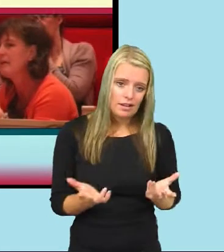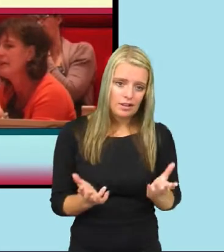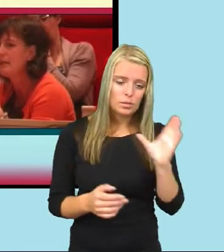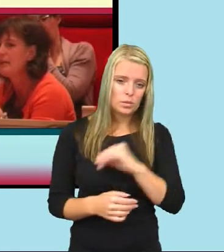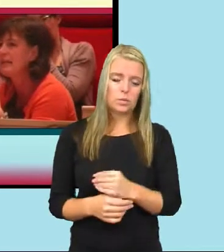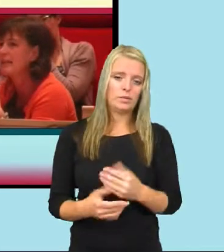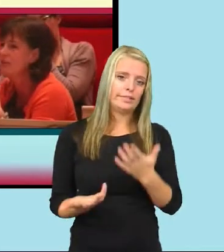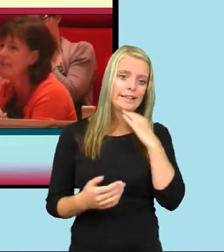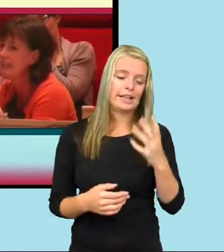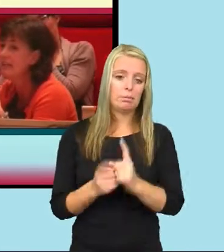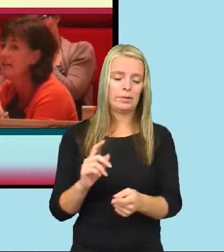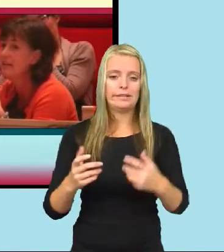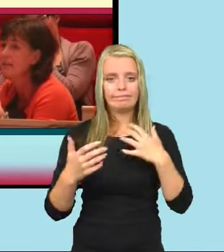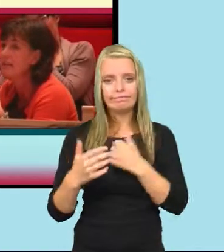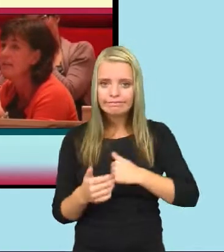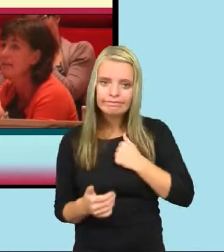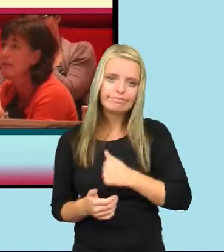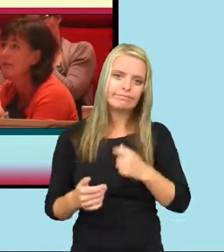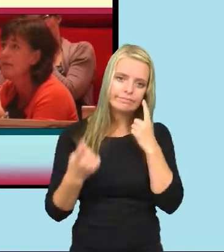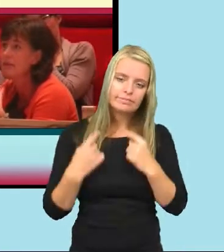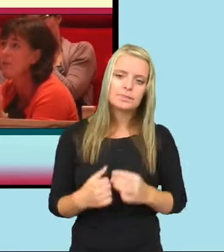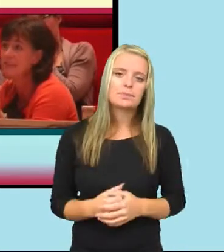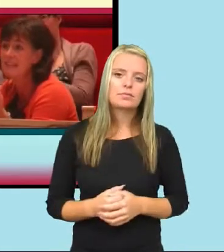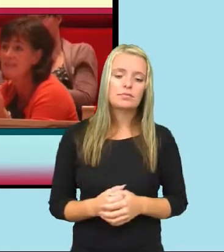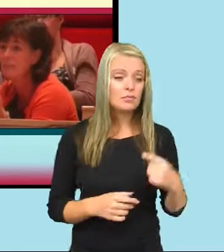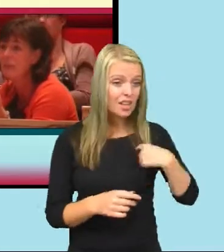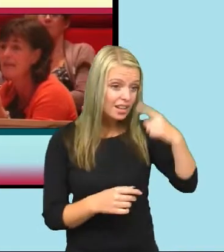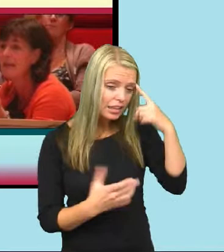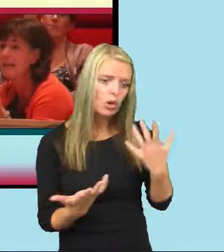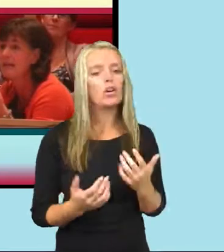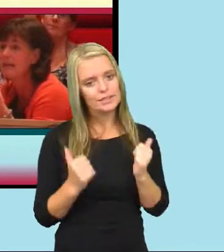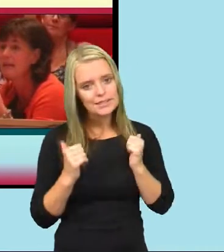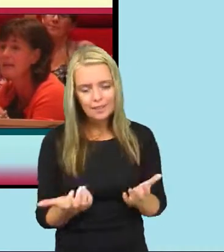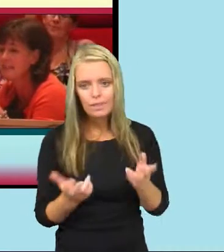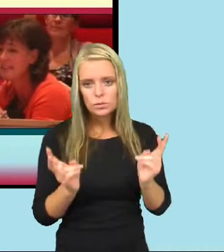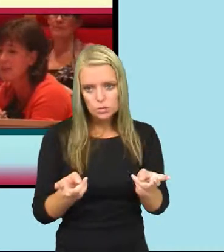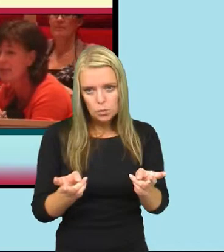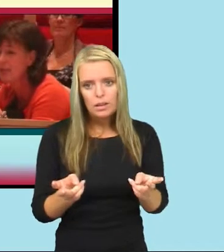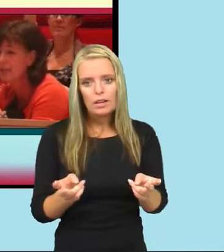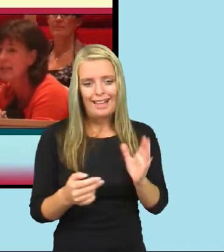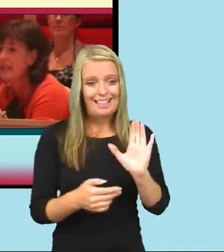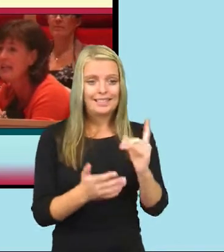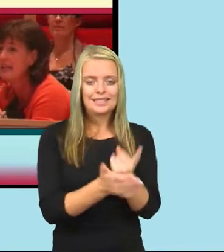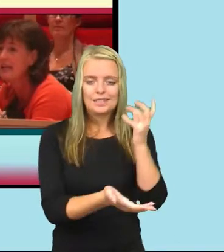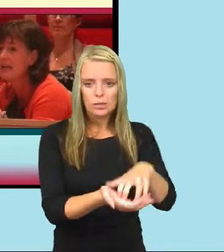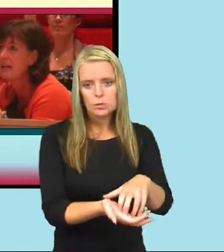Men kan man, alltså jag tänker, naturligtvis är det så att själva